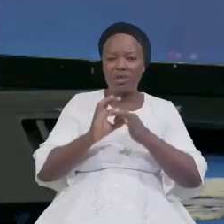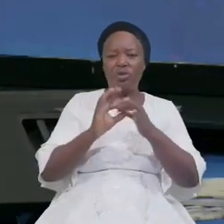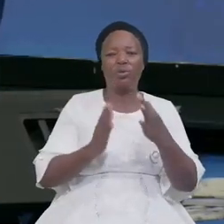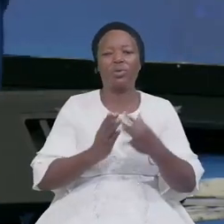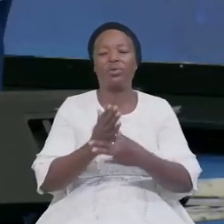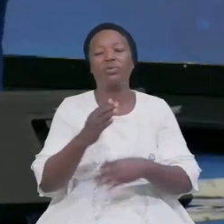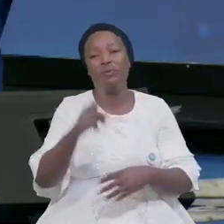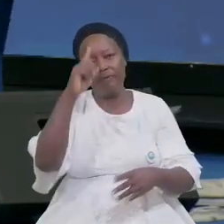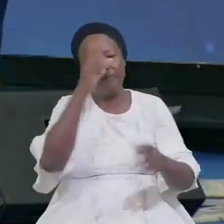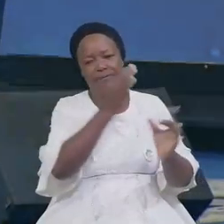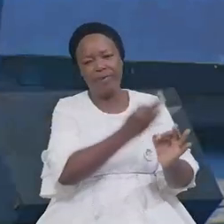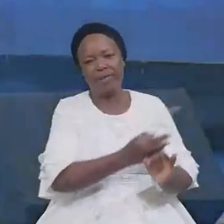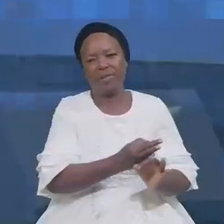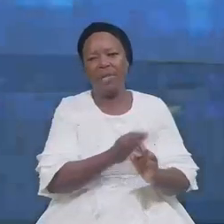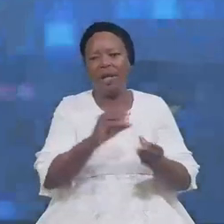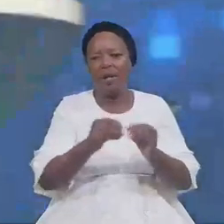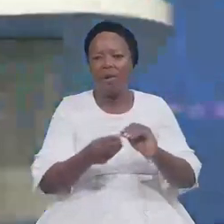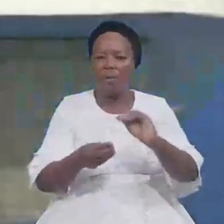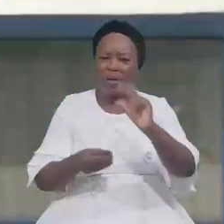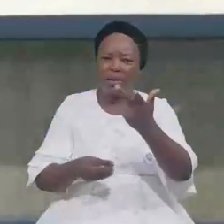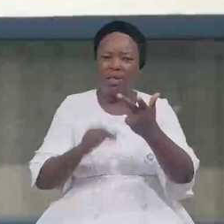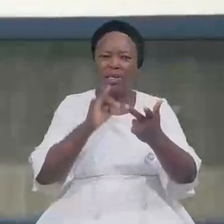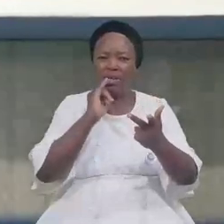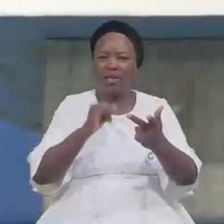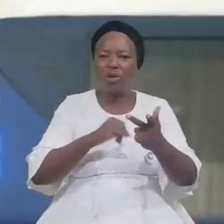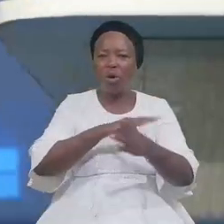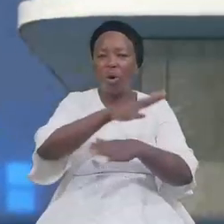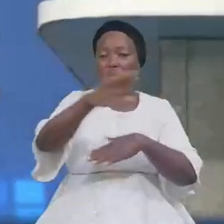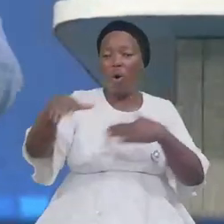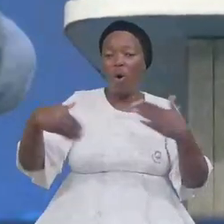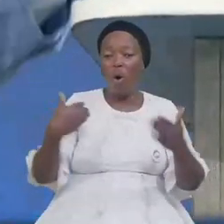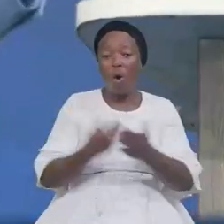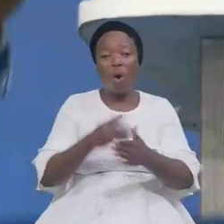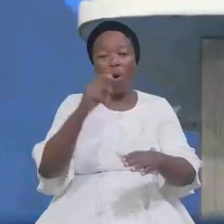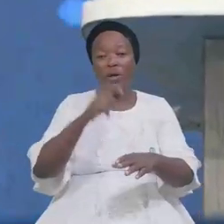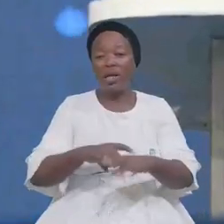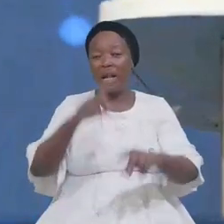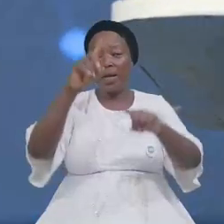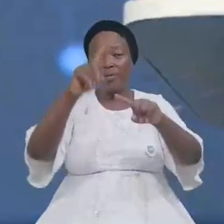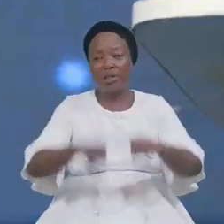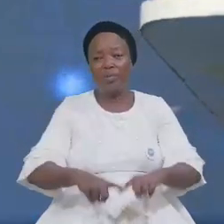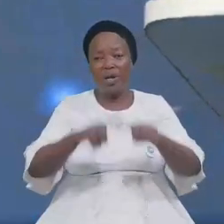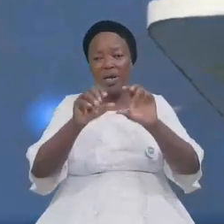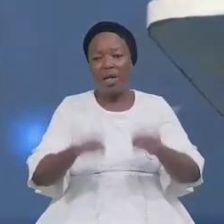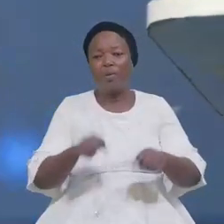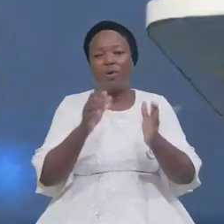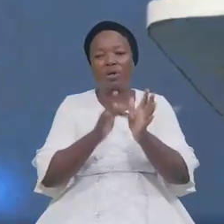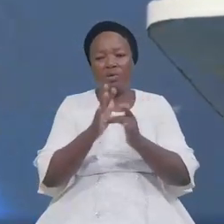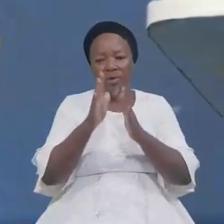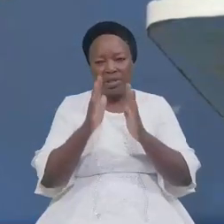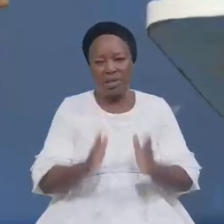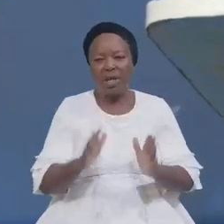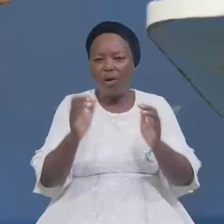3. Le chrétien fiable de tous les temps, avec